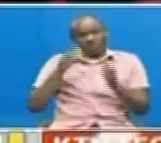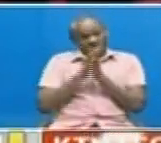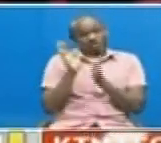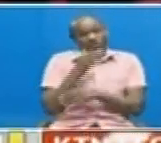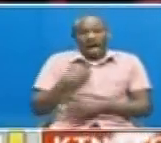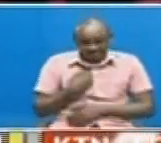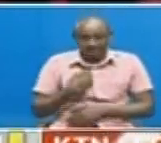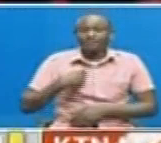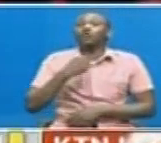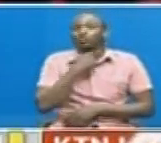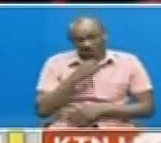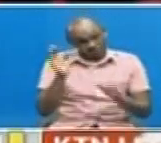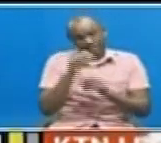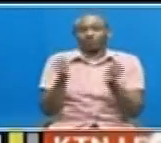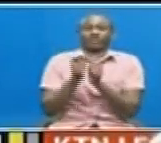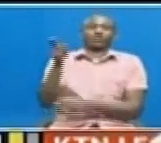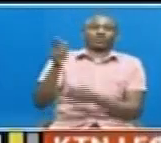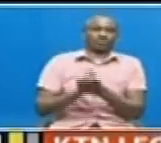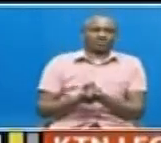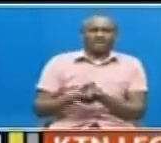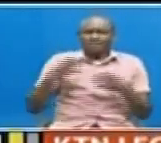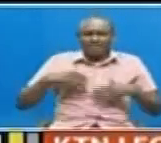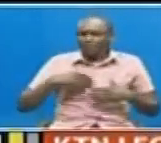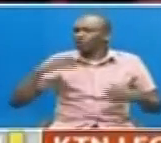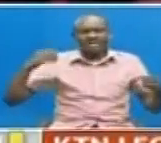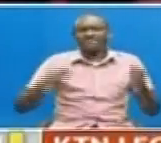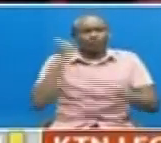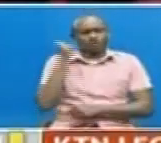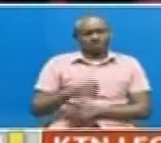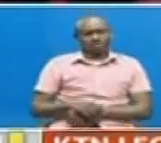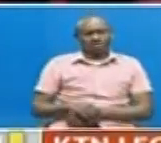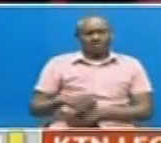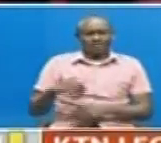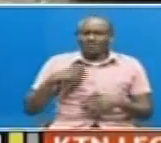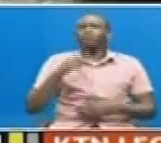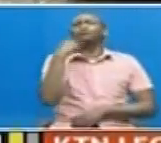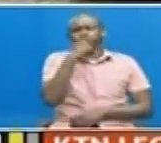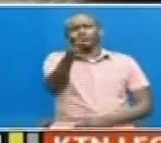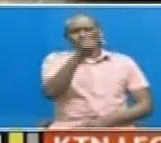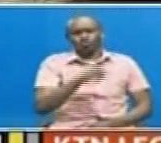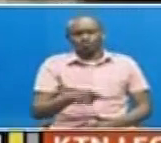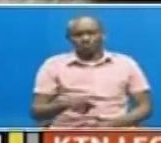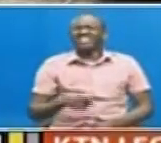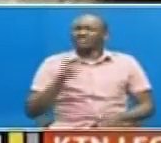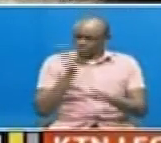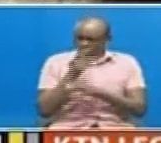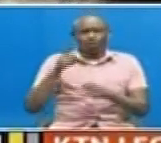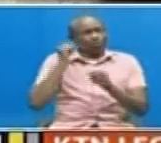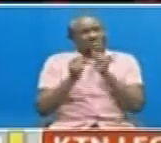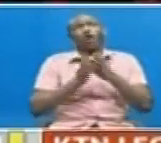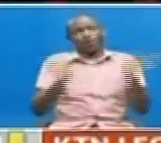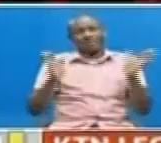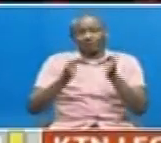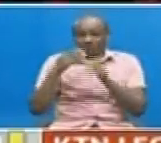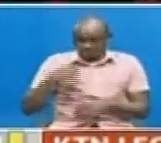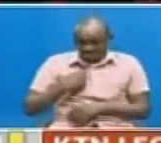fulani na nataka twende tukaimbe pamoja. Eh, watu walikataa bwana. People, who are you? Nyimbo yenye sana ilinifungulia milango